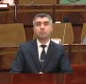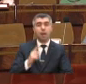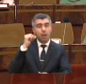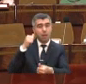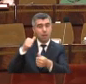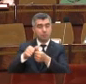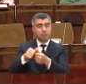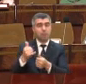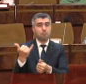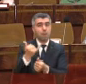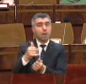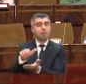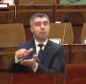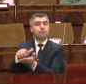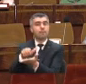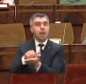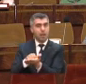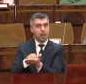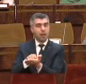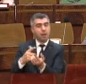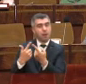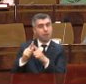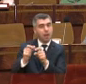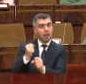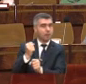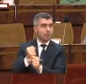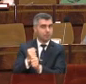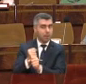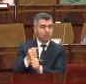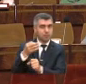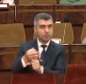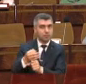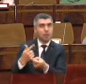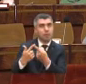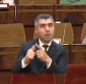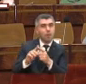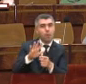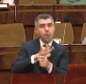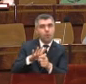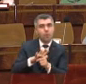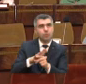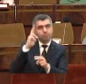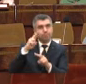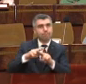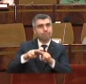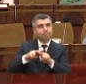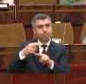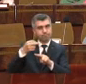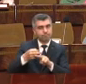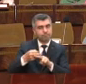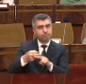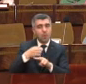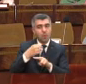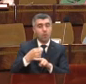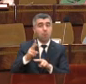الفلاحي اللي كيشكل واحد الخزان أكثر دينامية للتشغيل ولتحسين ظروف العيش والاستقرار بالوسط القروي، الشيء الذي يدعو كما قال جلالة